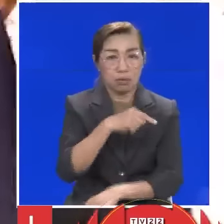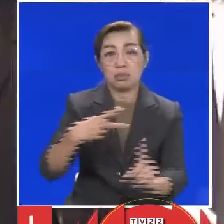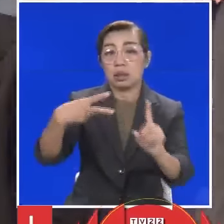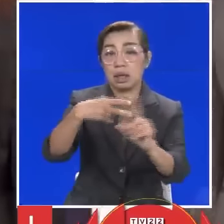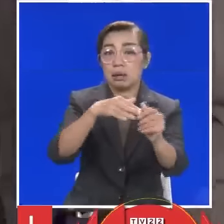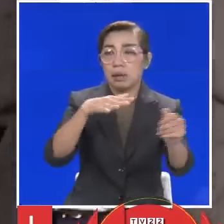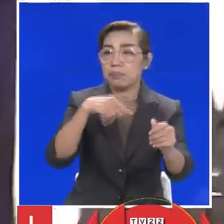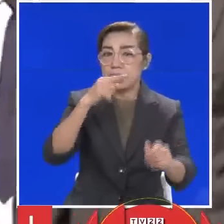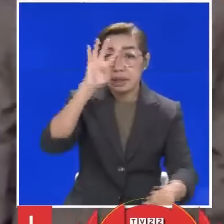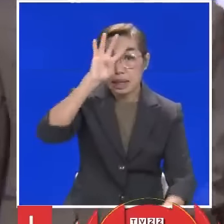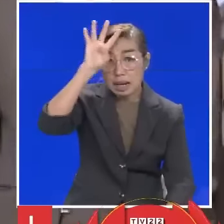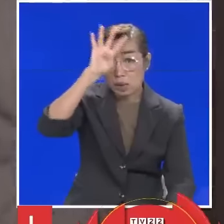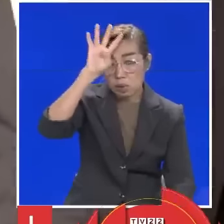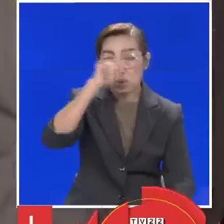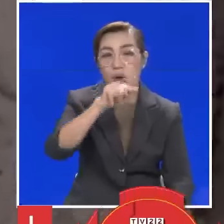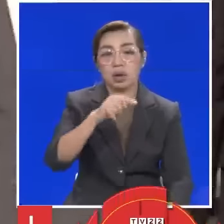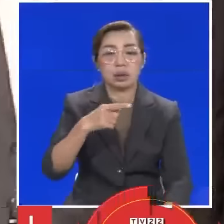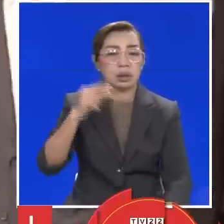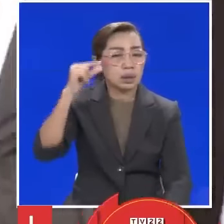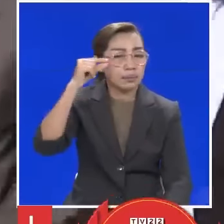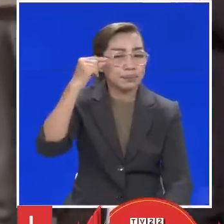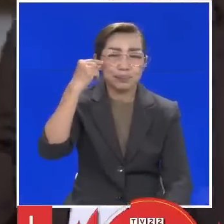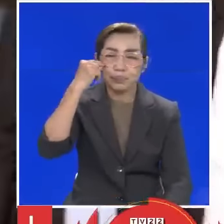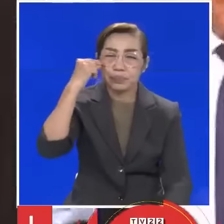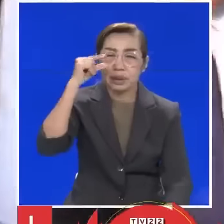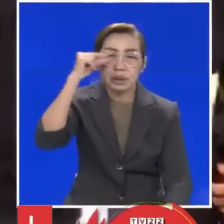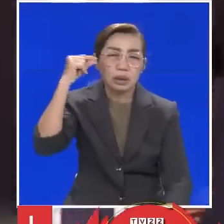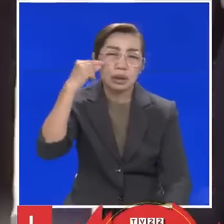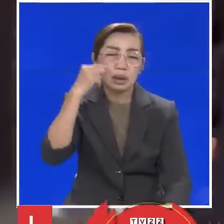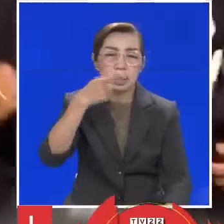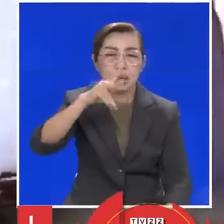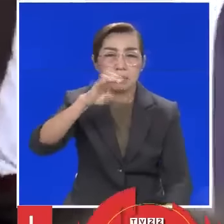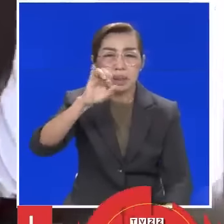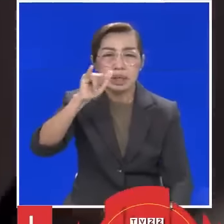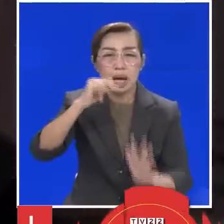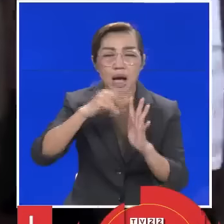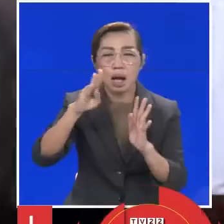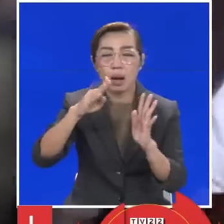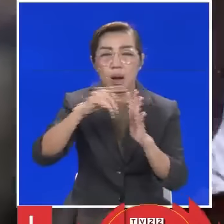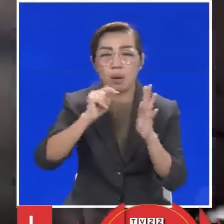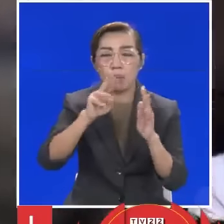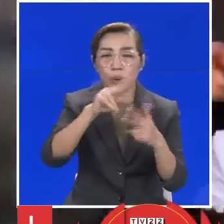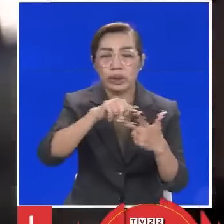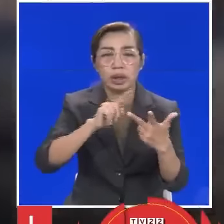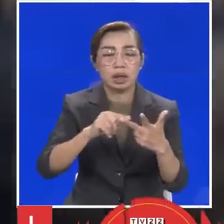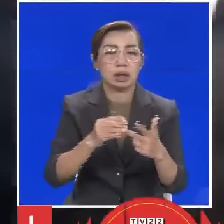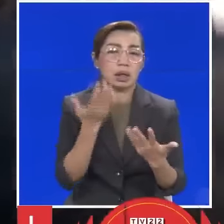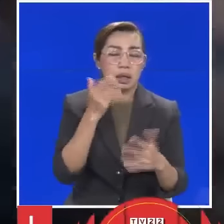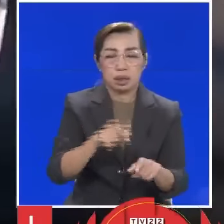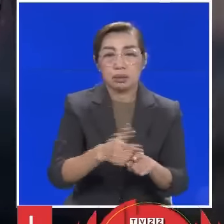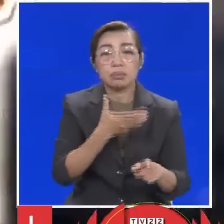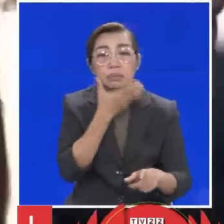คตใหม่มีคุณธนาธรเนี่ยนะและคุณปิยบุตรนางสาวพนิกาคุณพิธาลิ้มเจริญรัตน์แล้วก็จำเลยอีก4ค